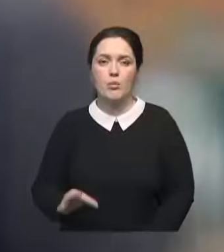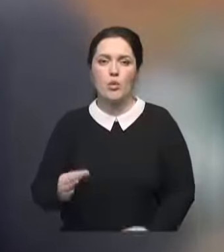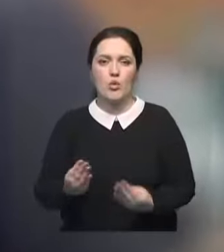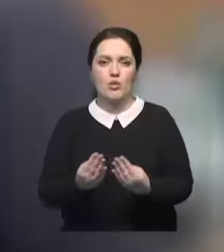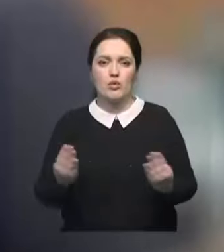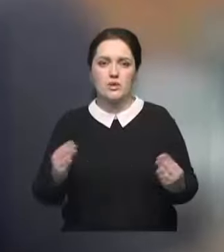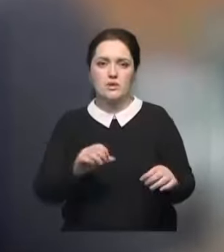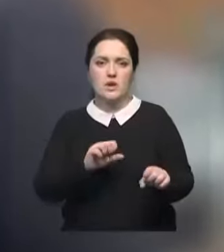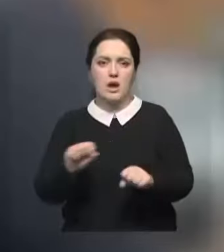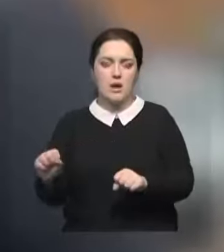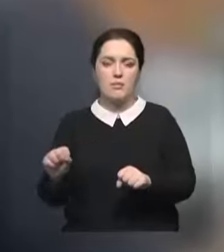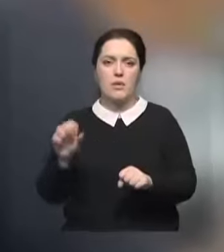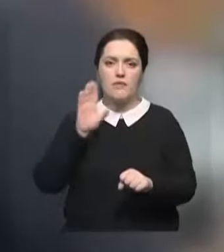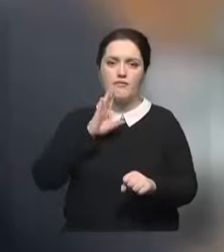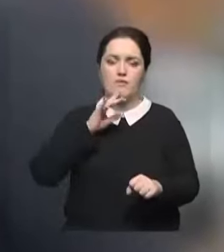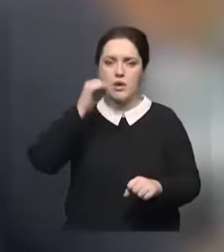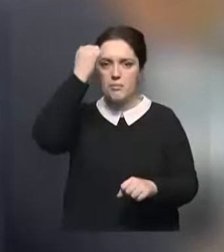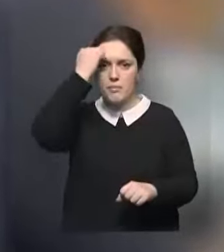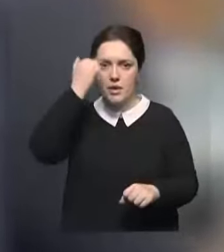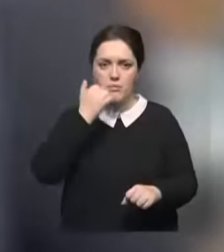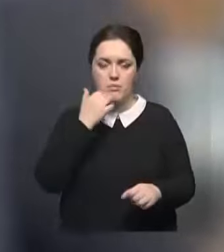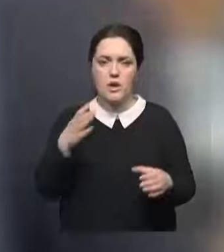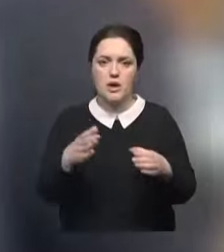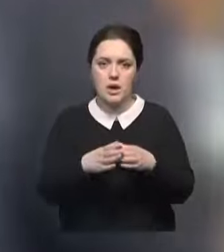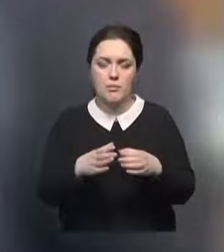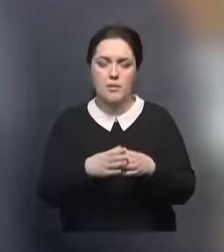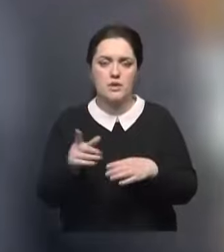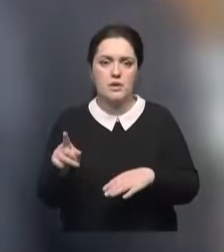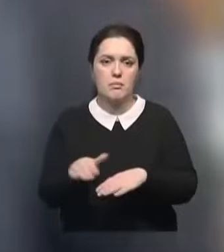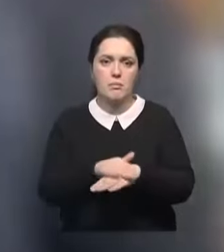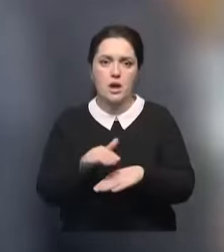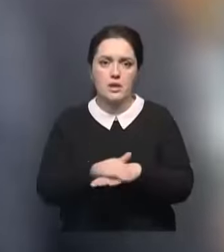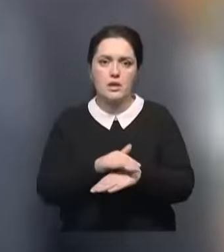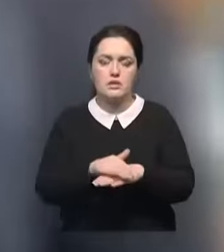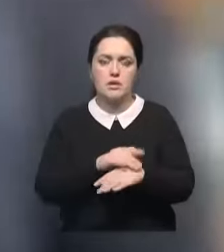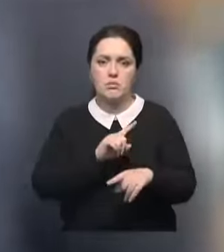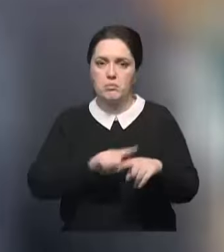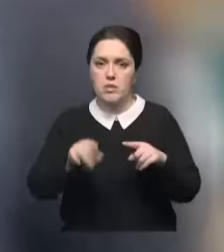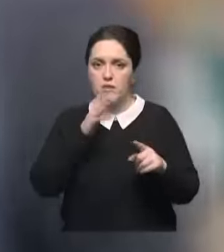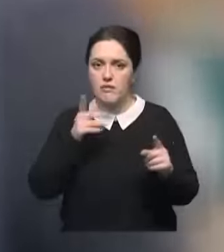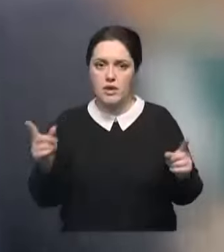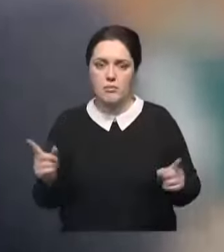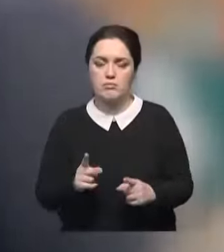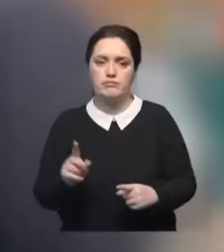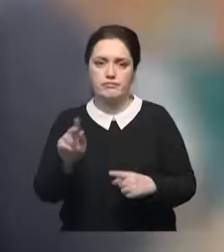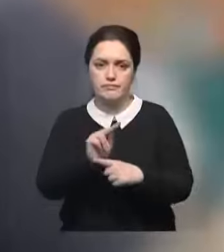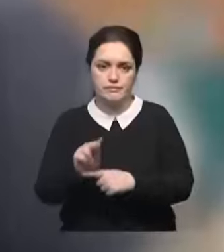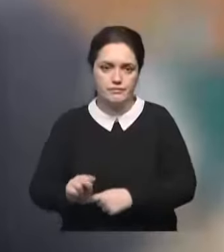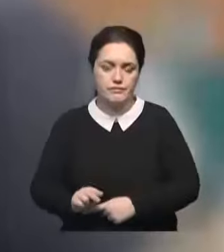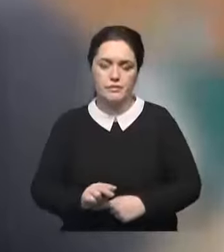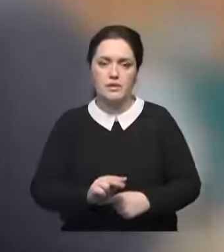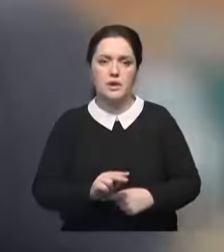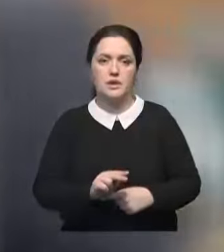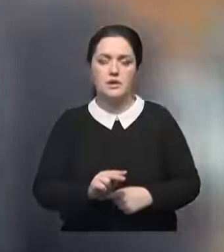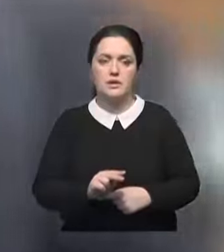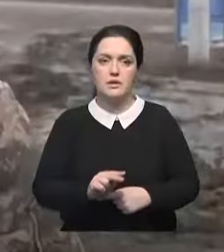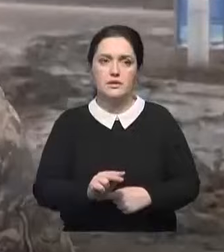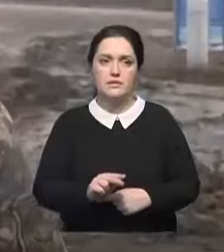хочу выразить благодарность уже подрядным компаниям, с нами молодцы. В очень краткие сроки отработали, да, подрядчики